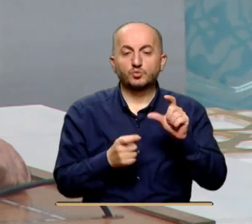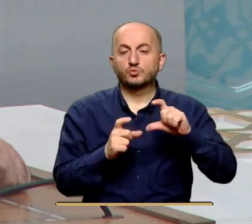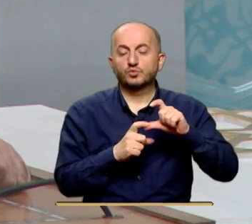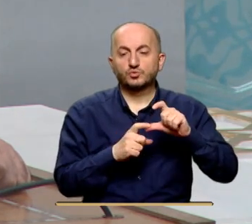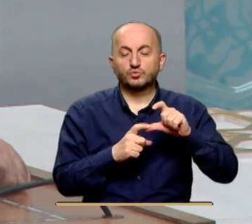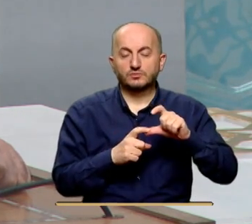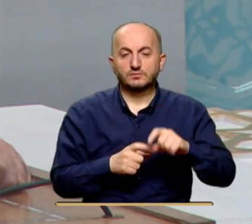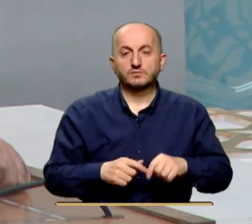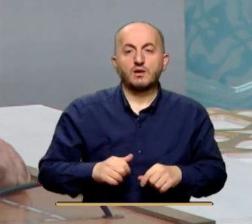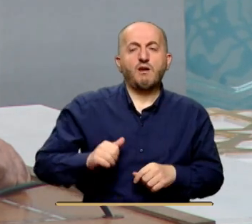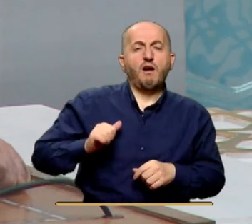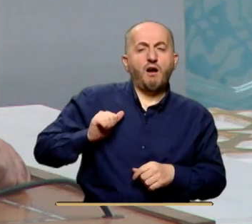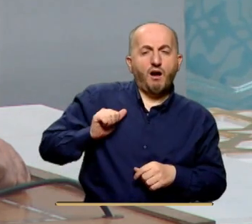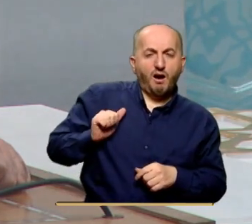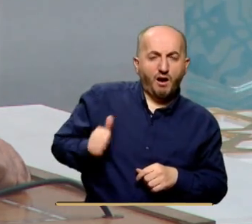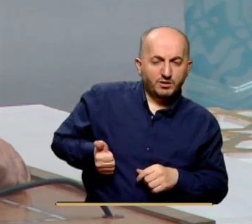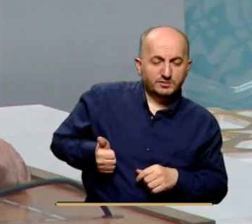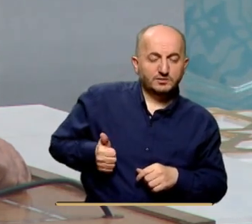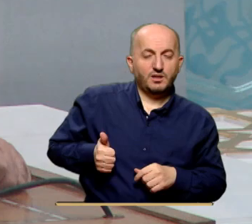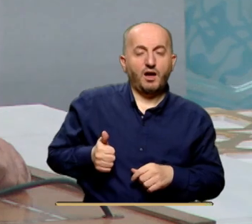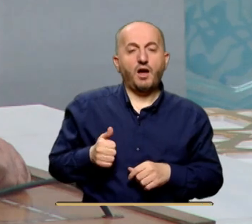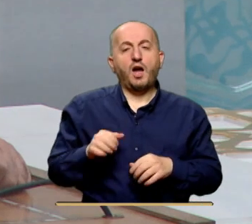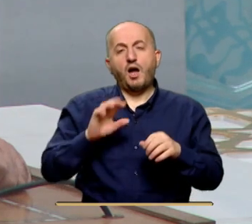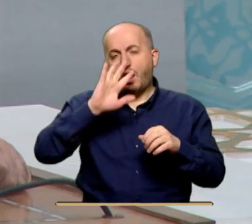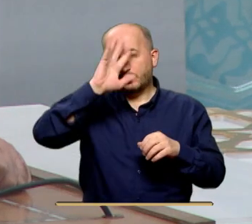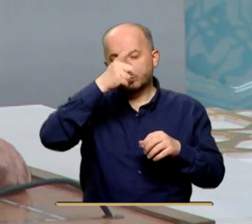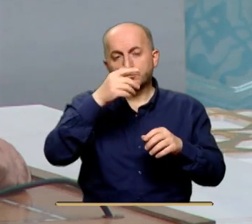Kars'a, Erzurum'a saldırdığı dönemde